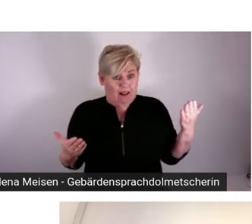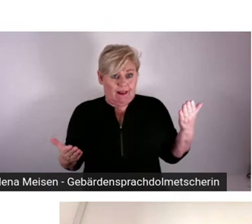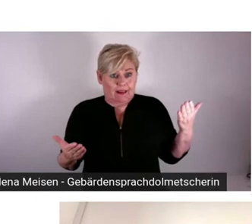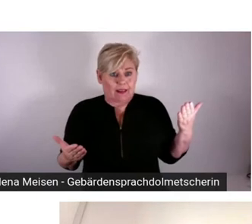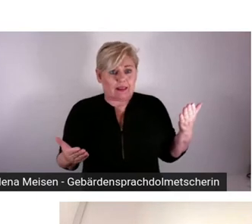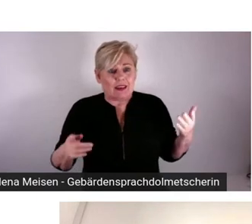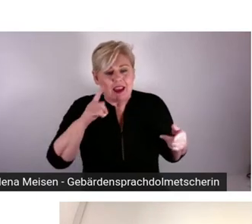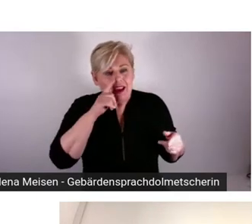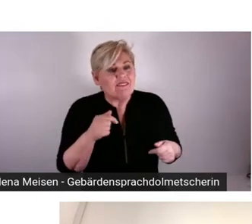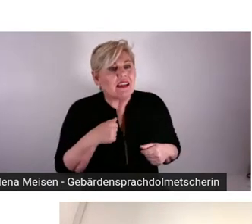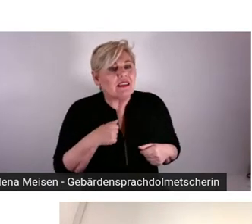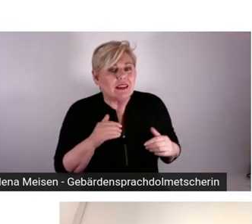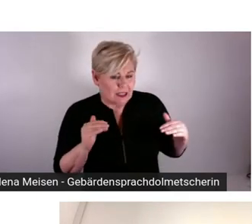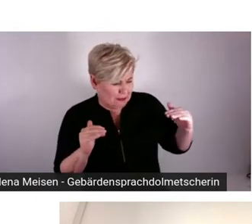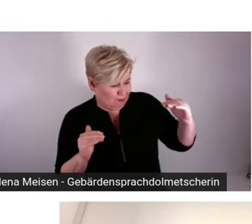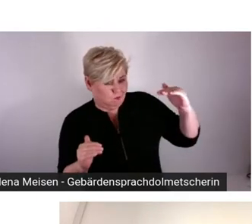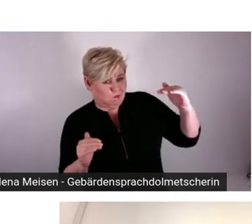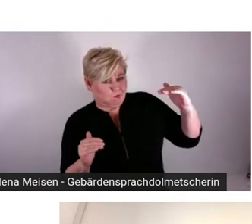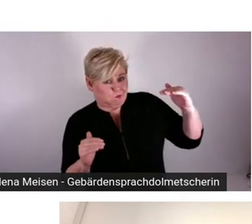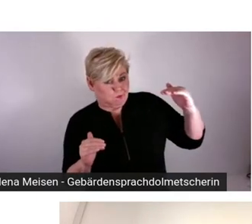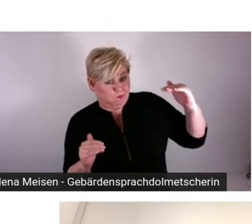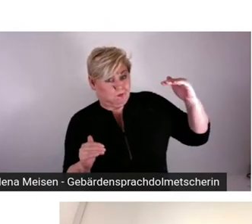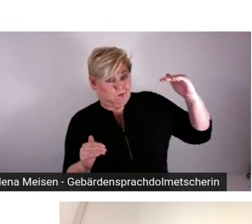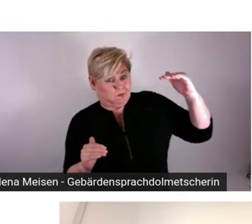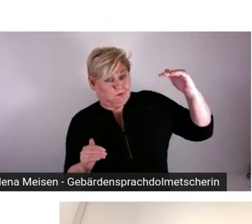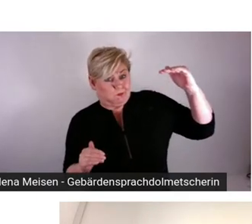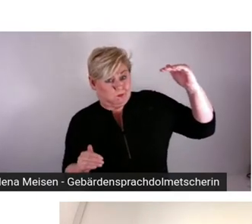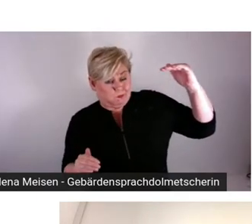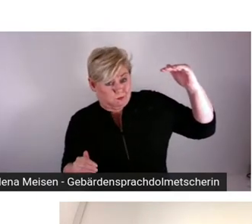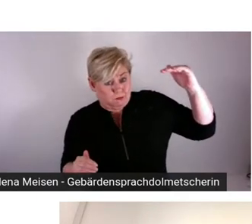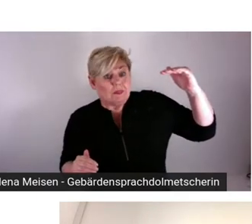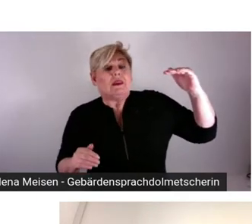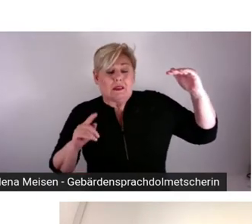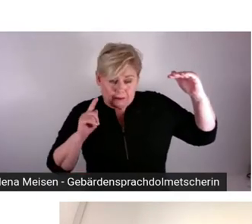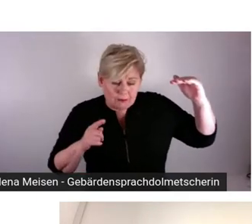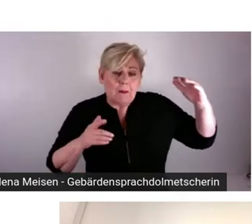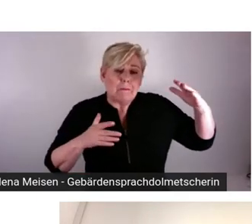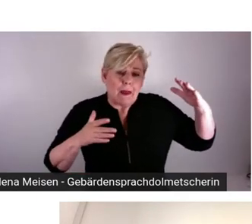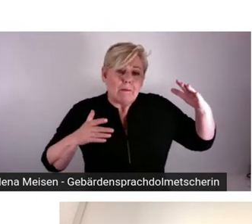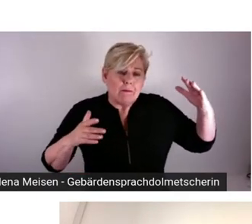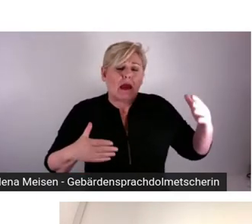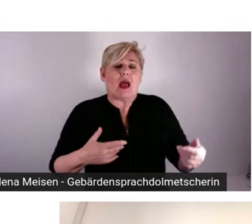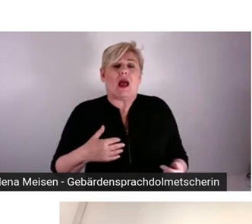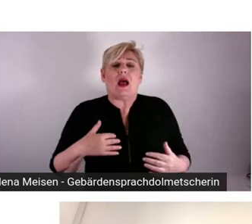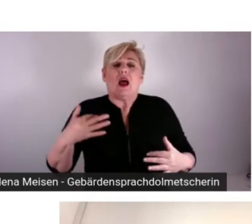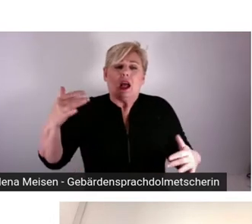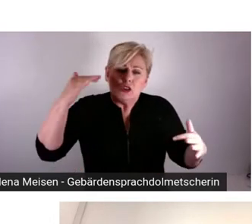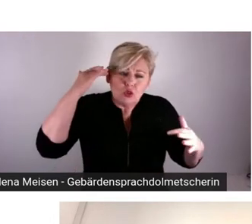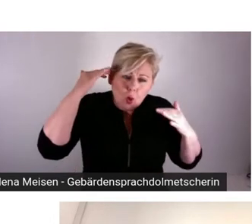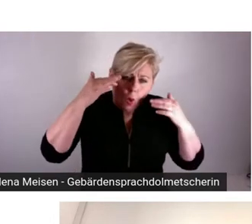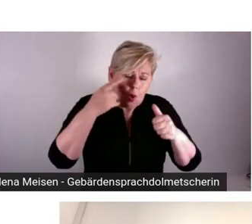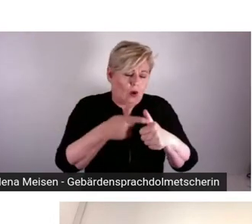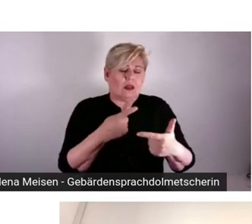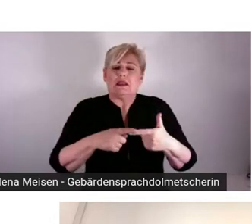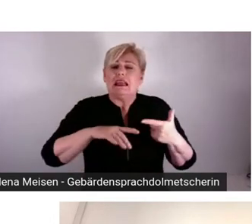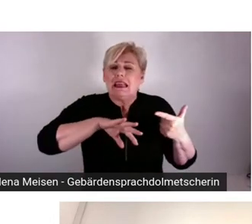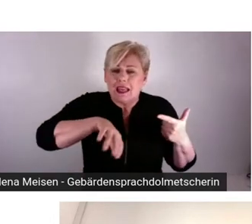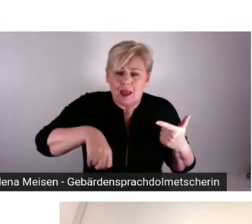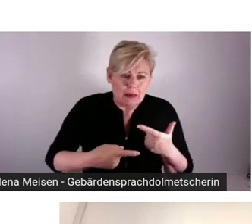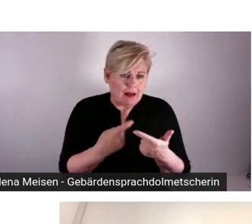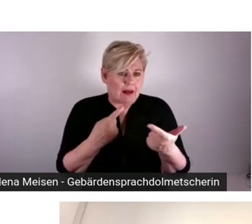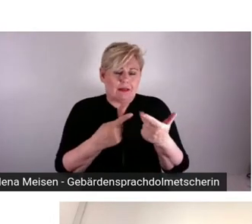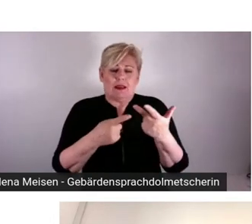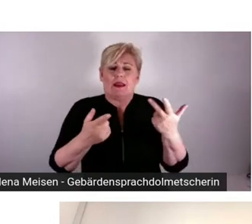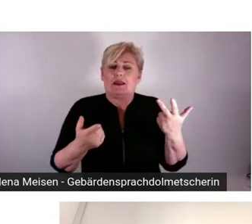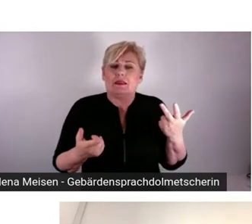die Ungleichheit in Einkommen und Vermögen ist, desto mehr Drogenproblematik haben wir, desto mehr Kriminalität haben wir,